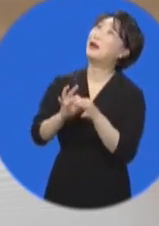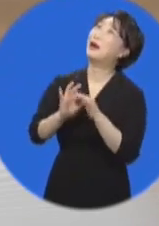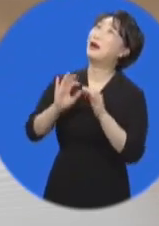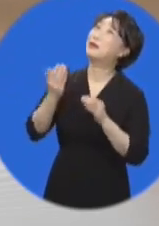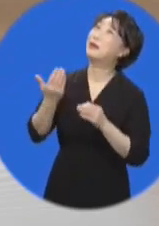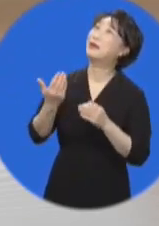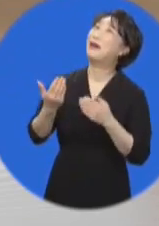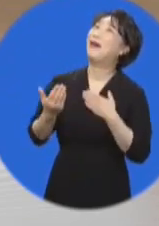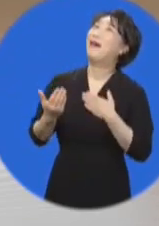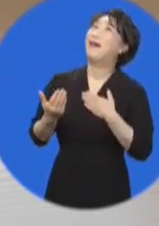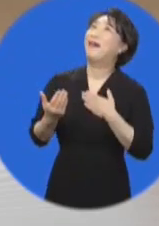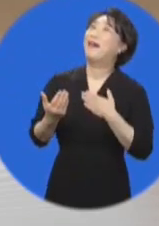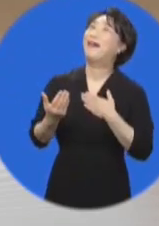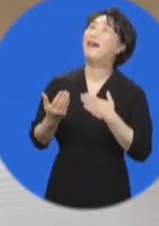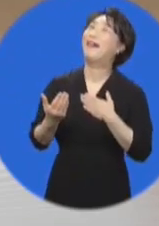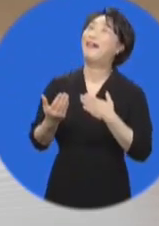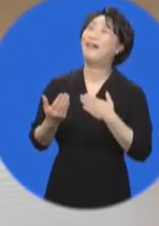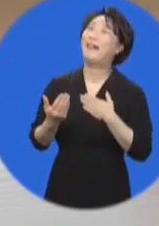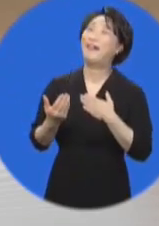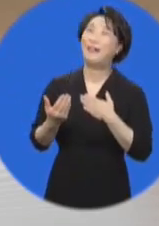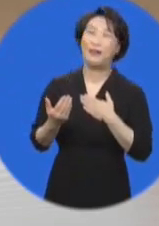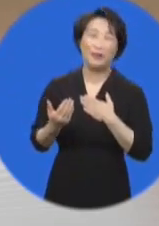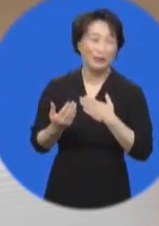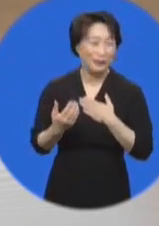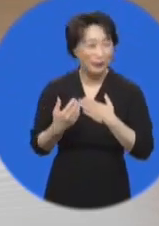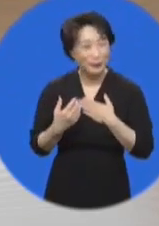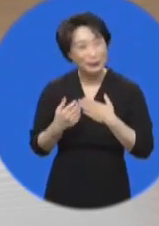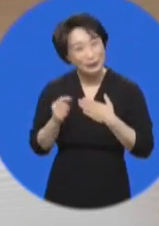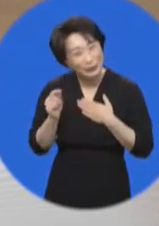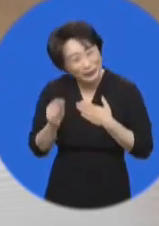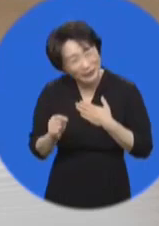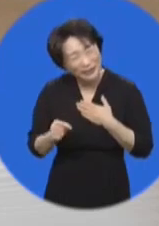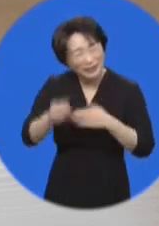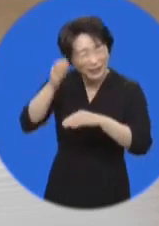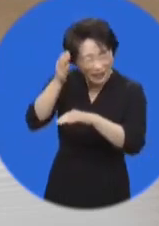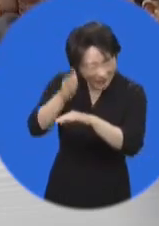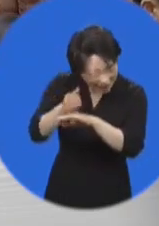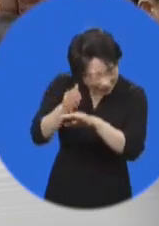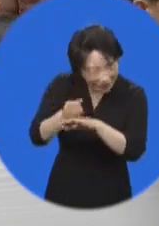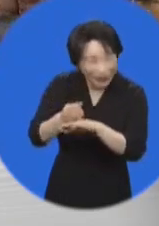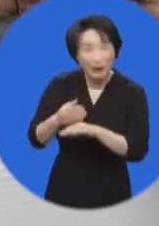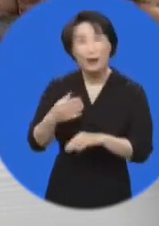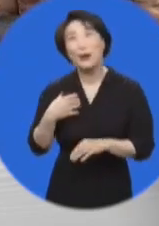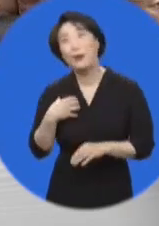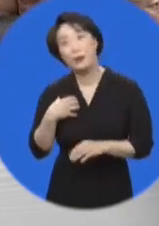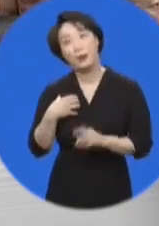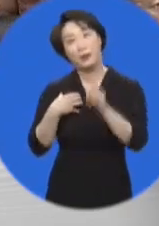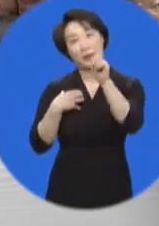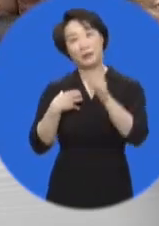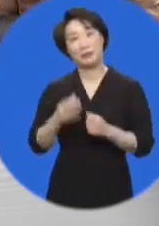되었다. 아니, 어쩔 줄 모르는 감사입니다.